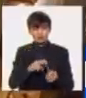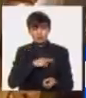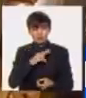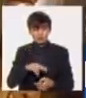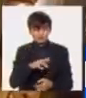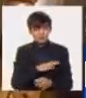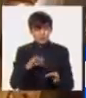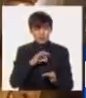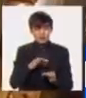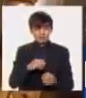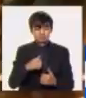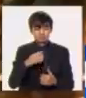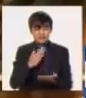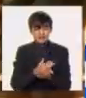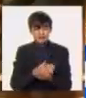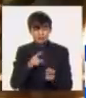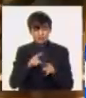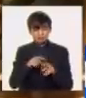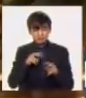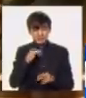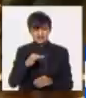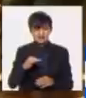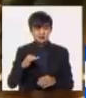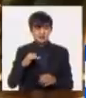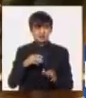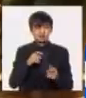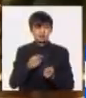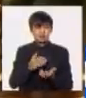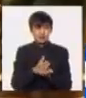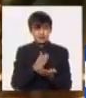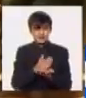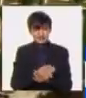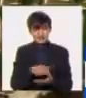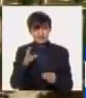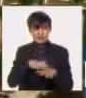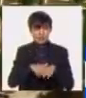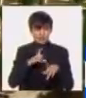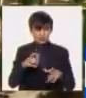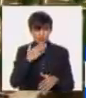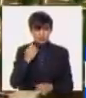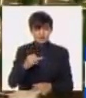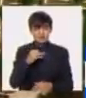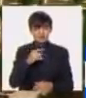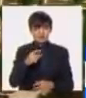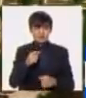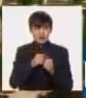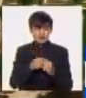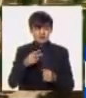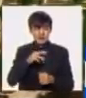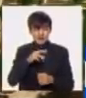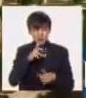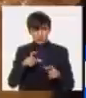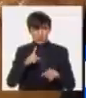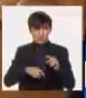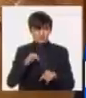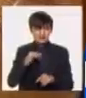особыми предосторожностями. Службы тоже проходят, но без прихожан. В лавке при церкви можно передать записку с просьбой помолиться за родных, живых и